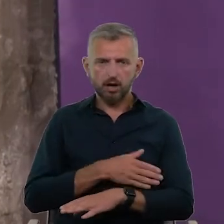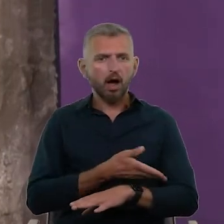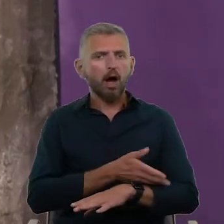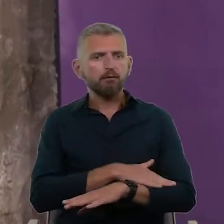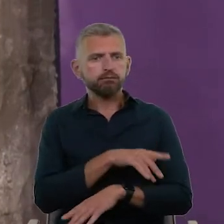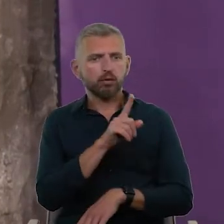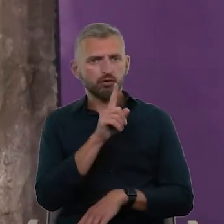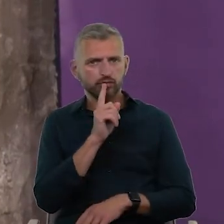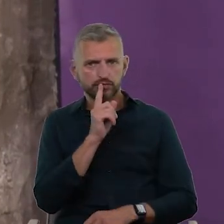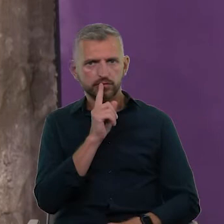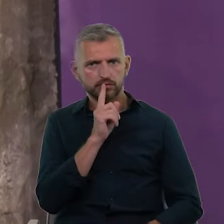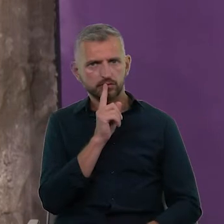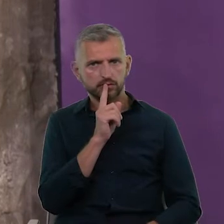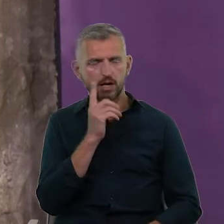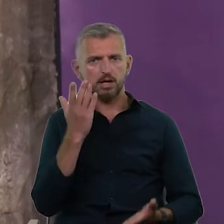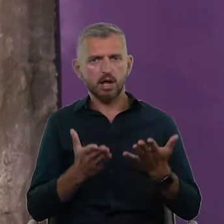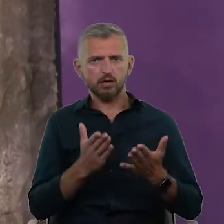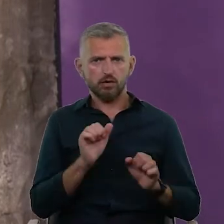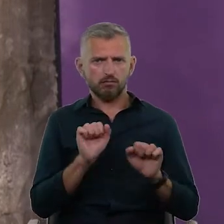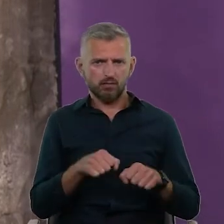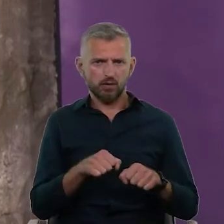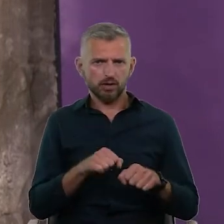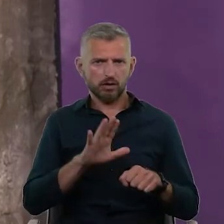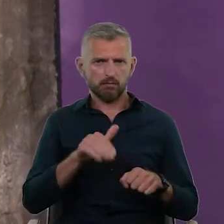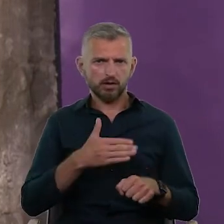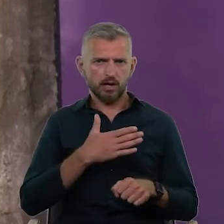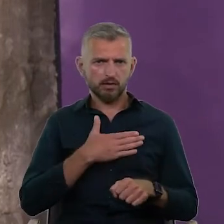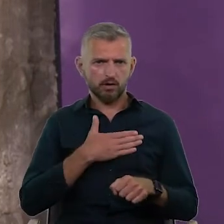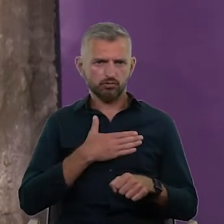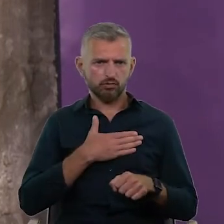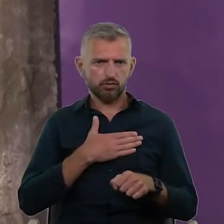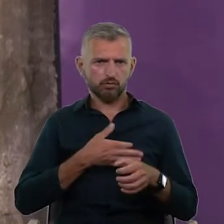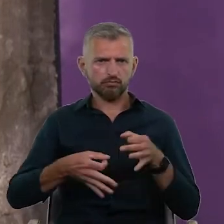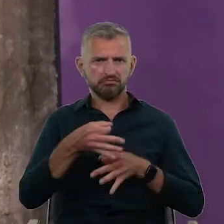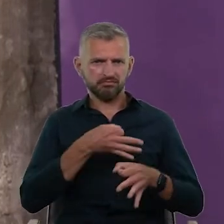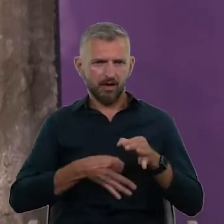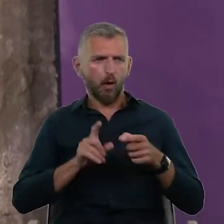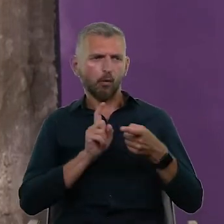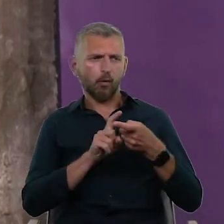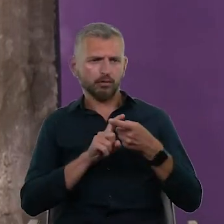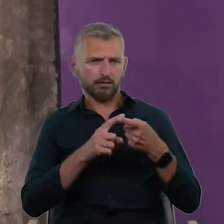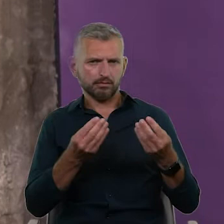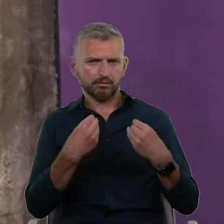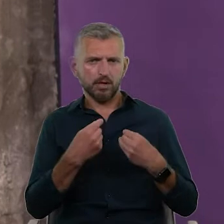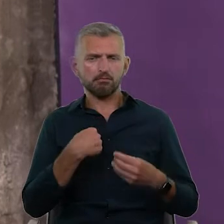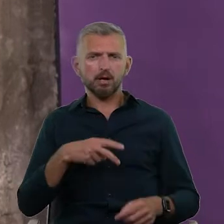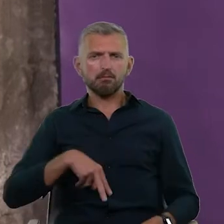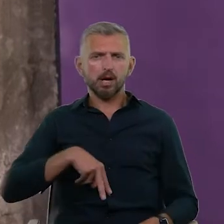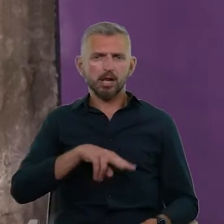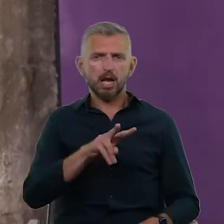В Польщі. Якщо можна після нашого засідання контакти, тому що ми паралельно